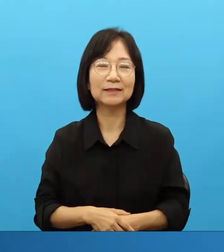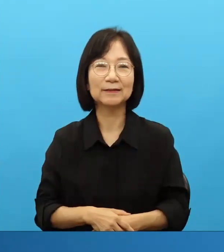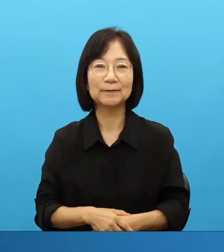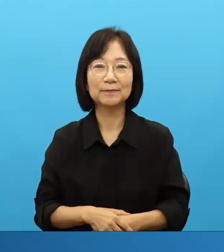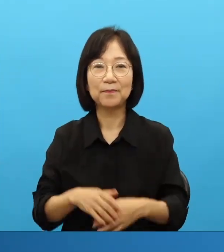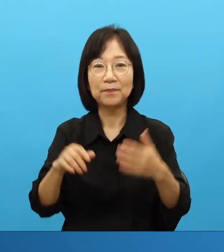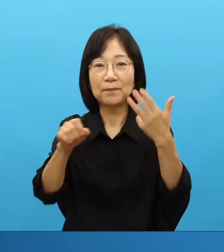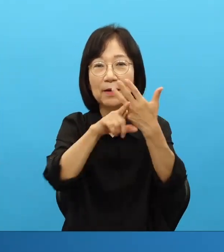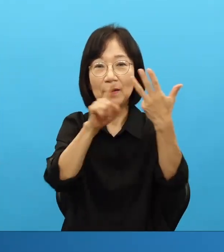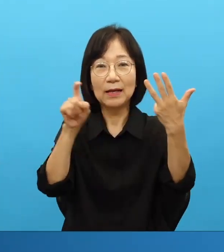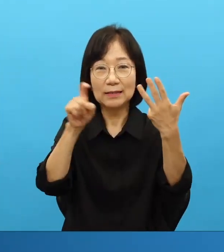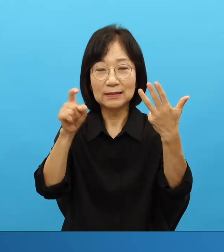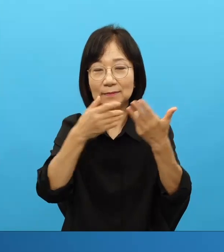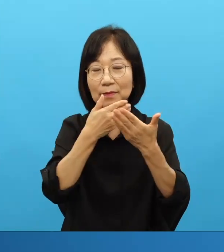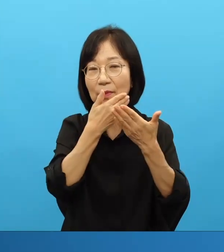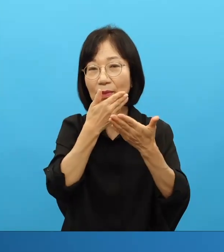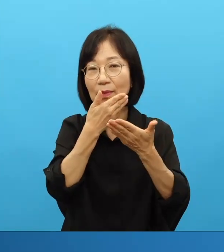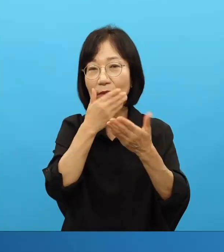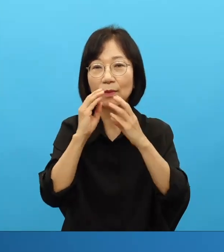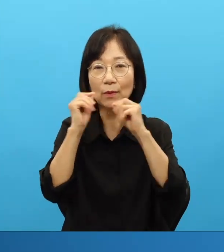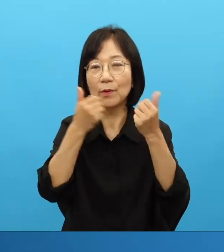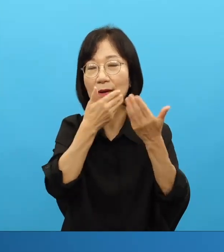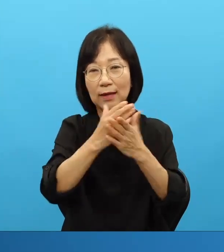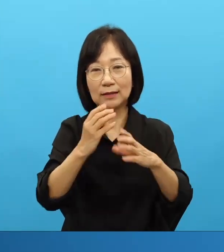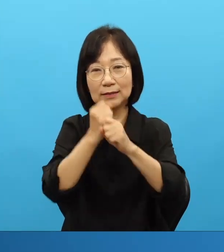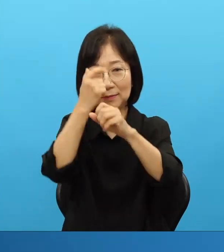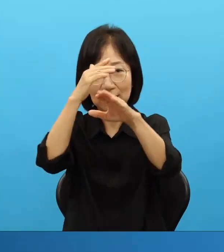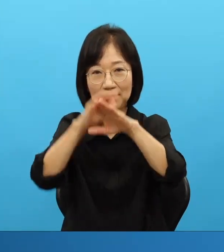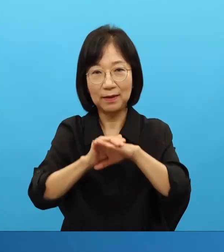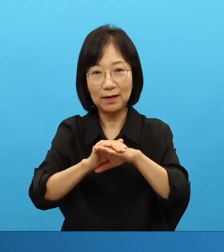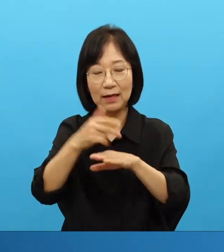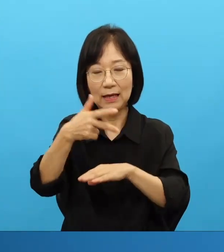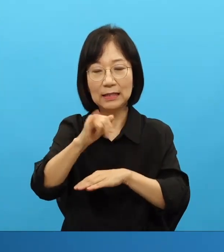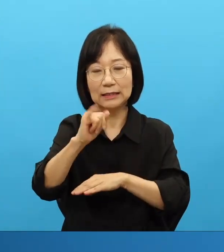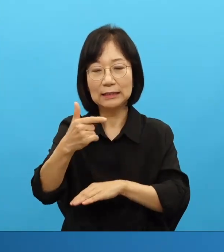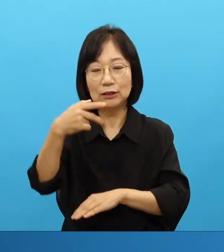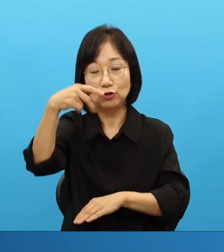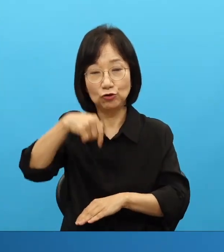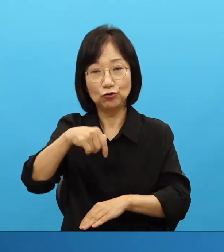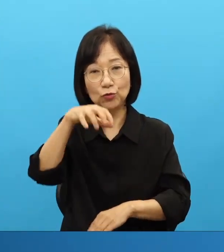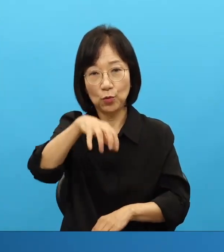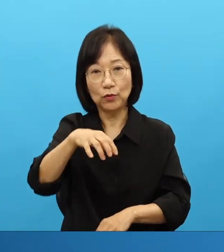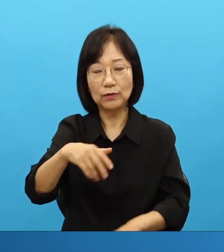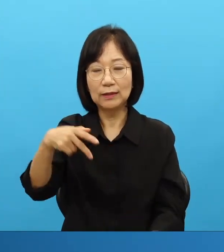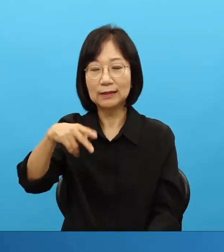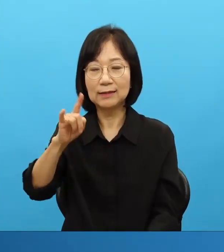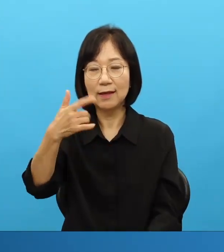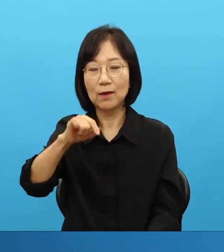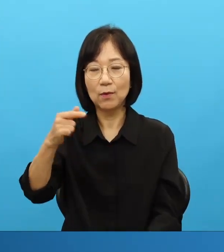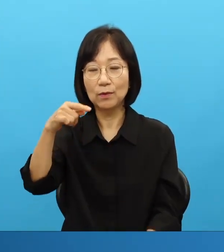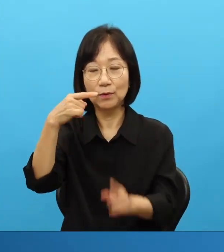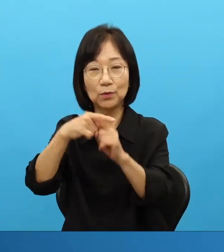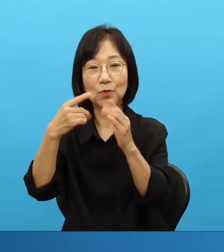8월 10일 토요 핵심 예배는 경남 서부지회를 중심으로 진주 세원교회에서 열립니다.